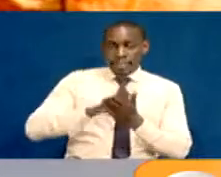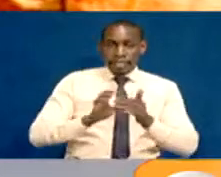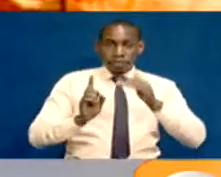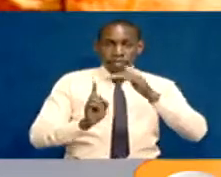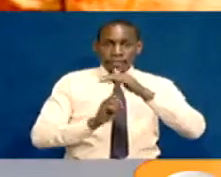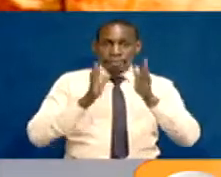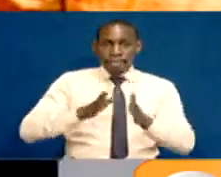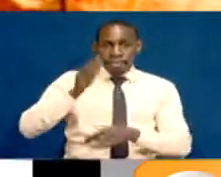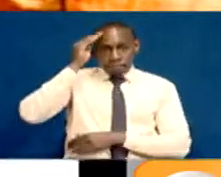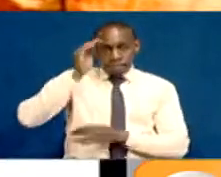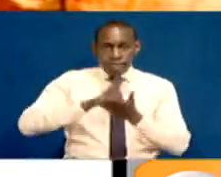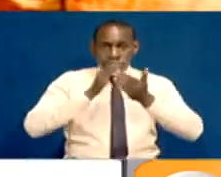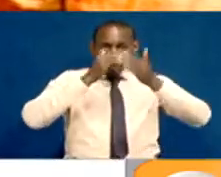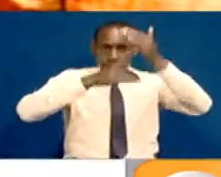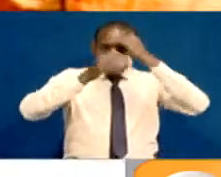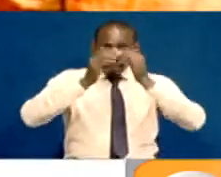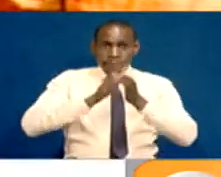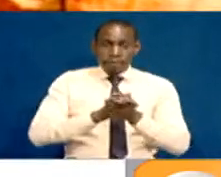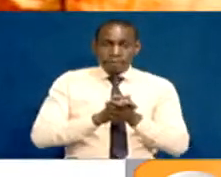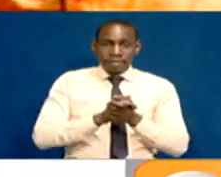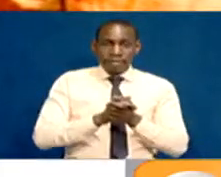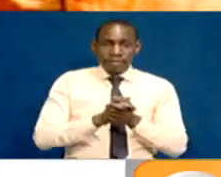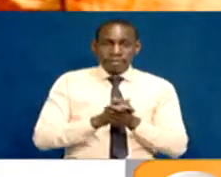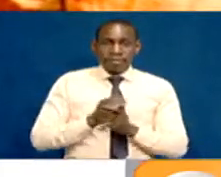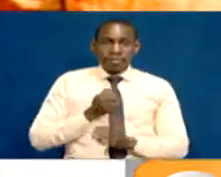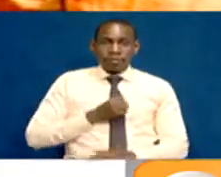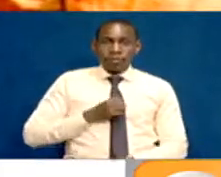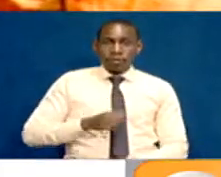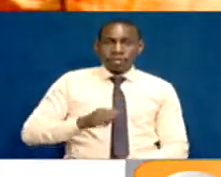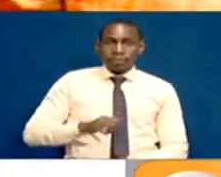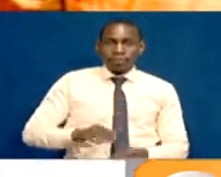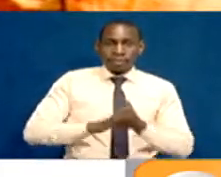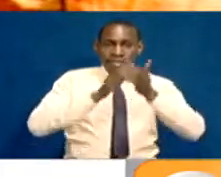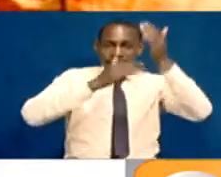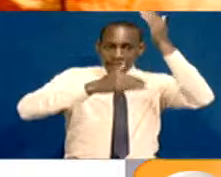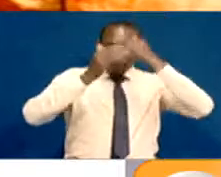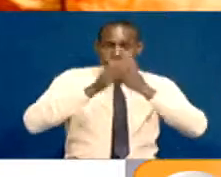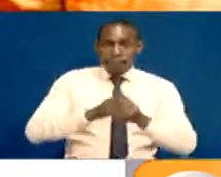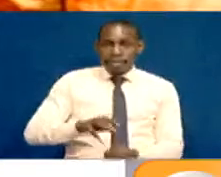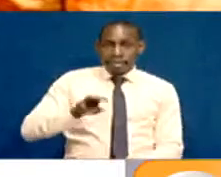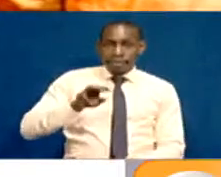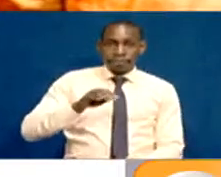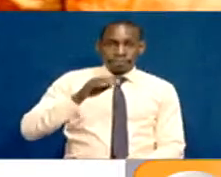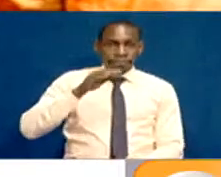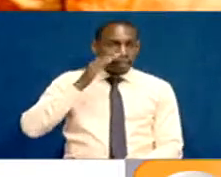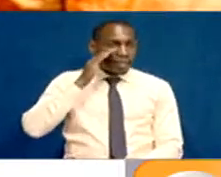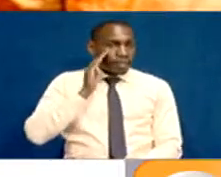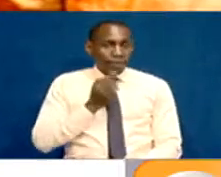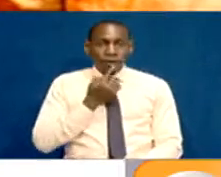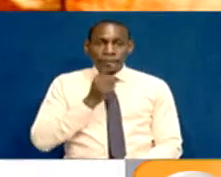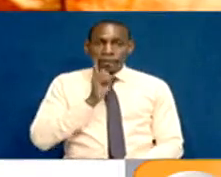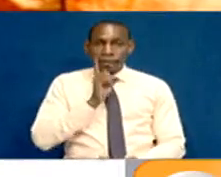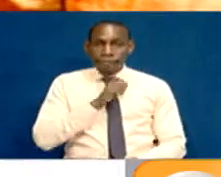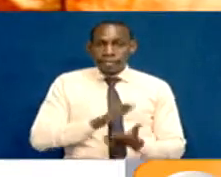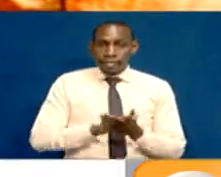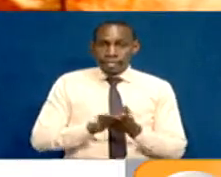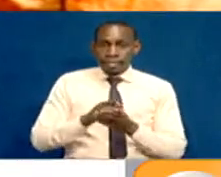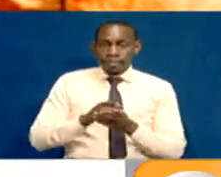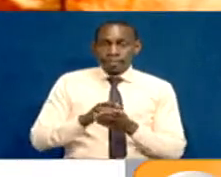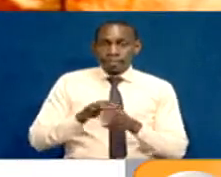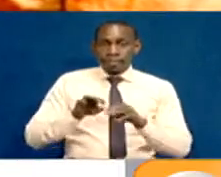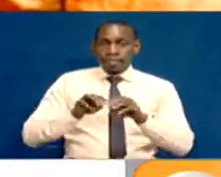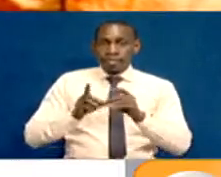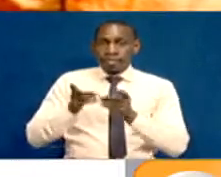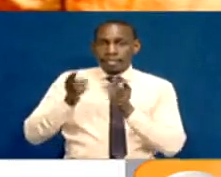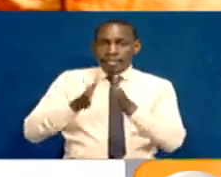Waziri wa Elimu Profesa George Saitoti, kunradhi, Profesa George Magoha ameamuru wakurugenzi wa elimu